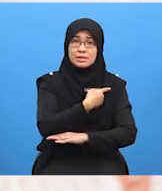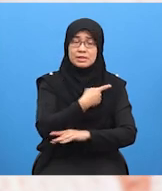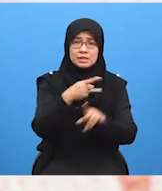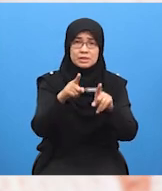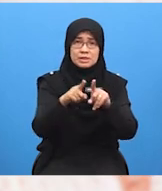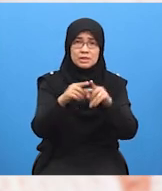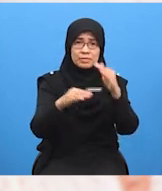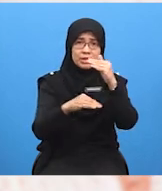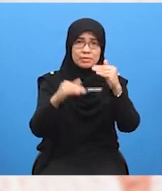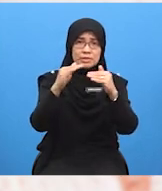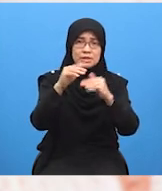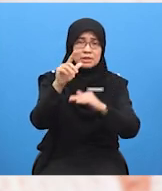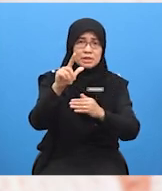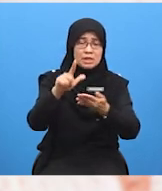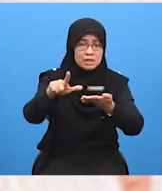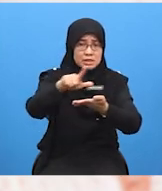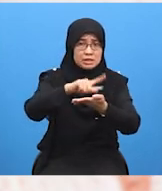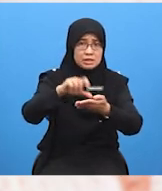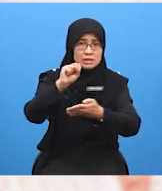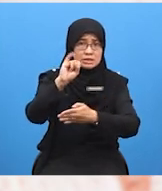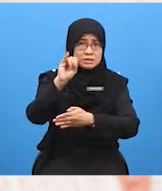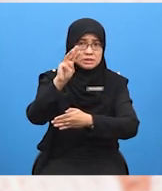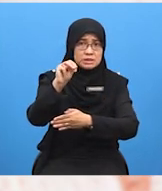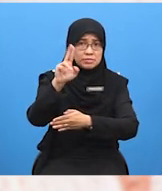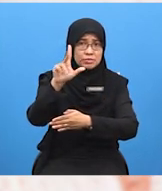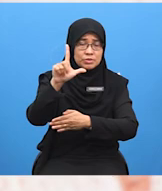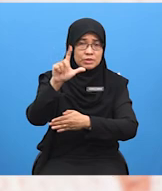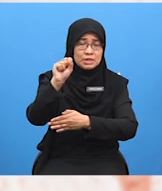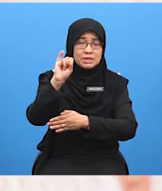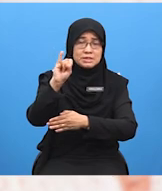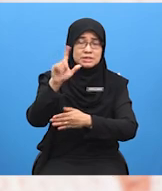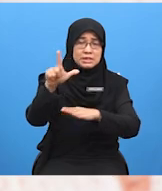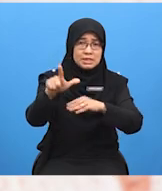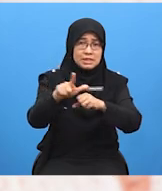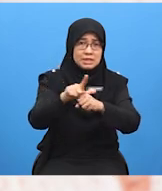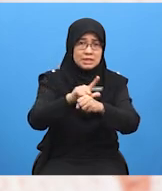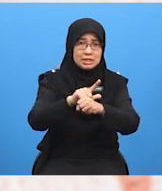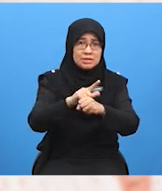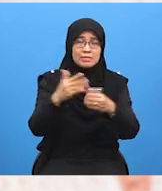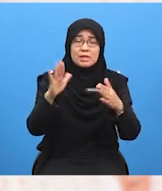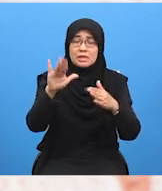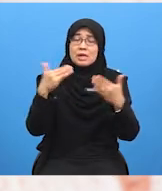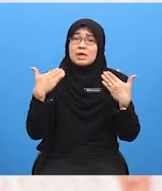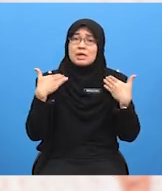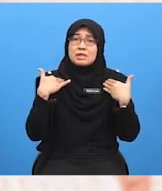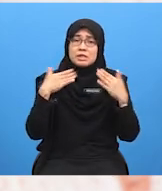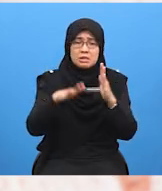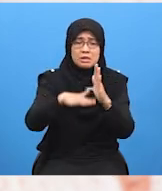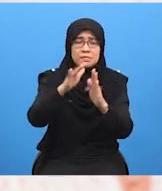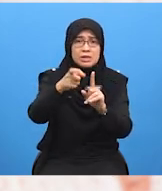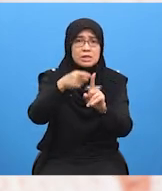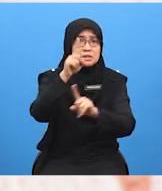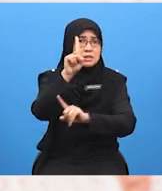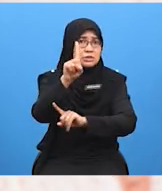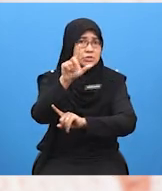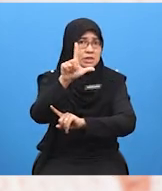bersama-sama membina litar simulasi lengkap yang mempunyai lebih dari satu LED,